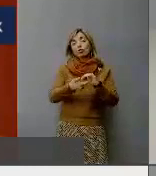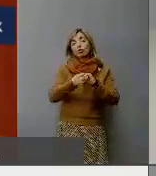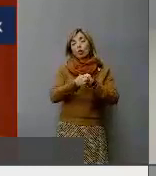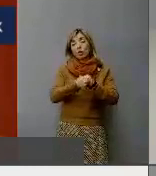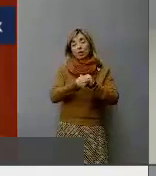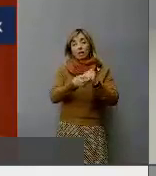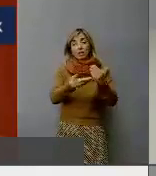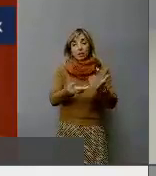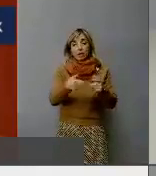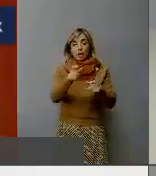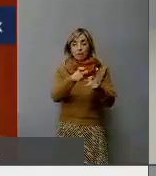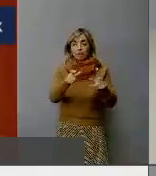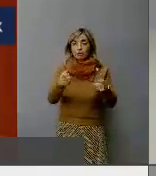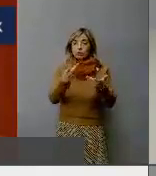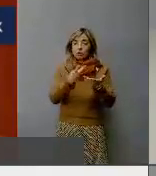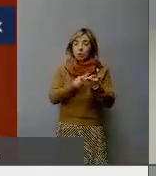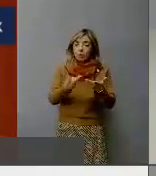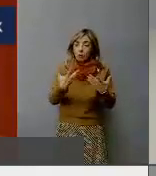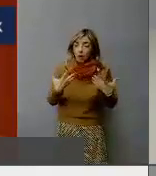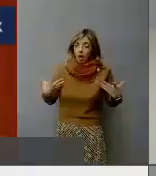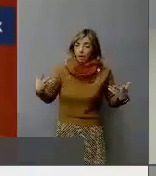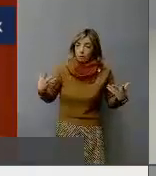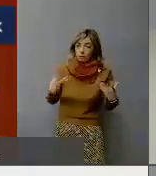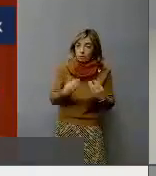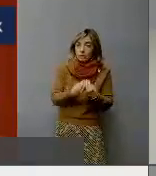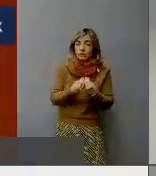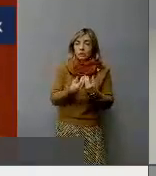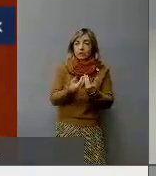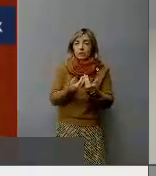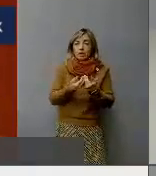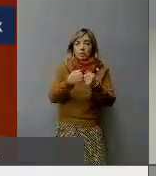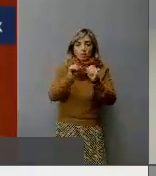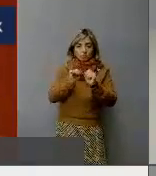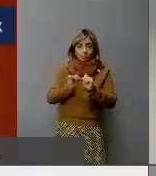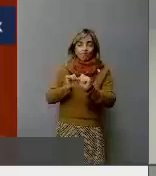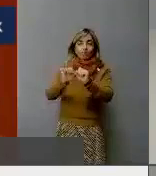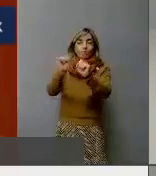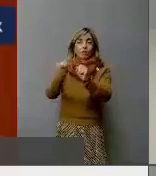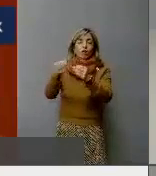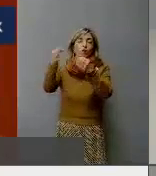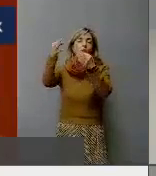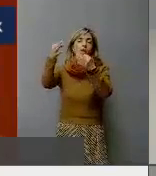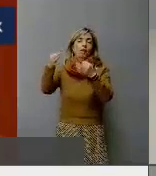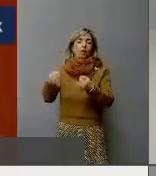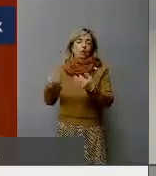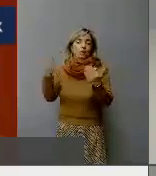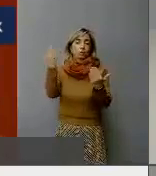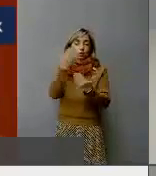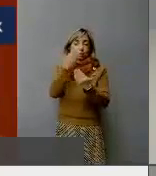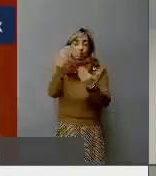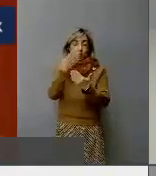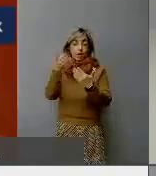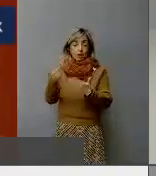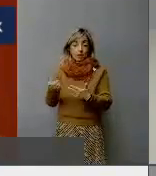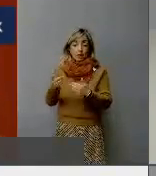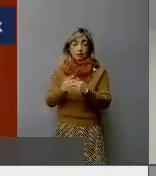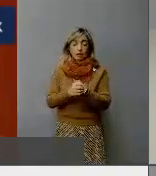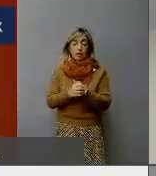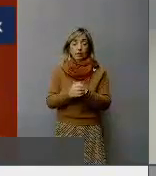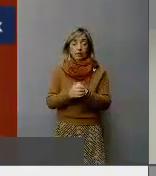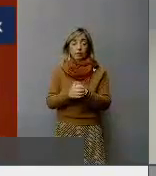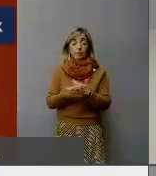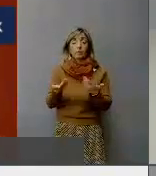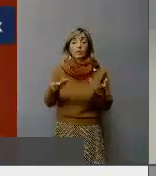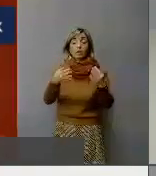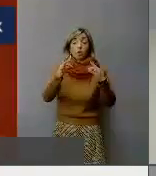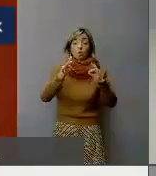in contrapposizione delle scelte che vanno nella direzione sbagliata quella che è un indirizzo sociale gli agenti proposti su dalla